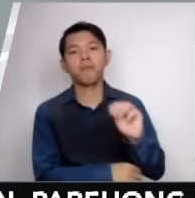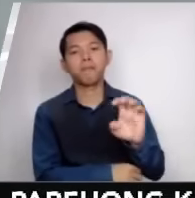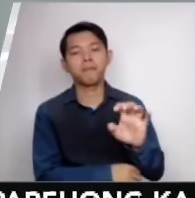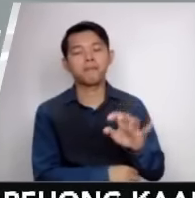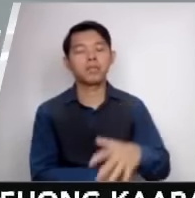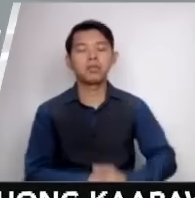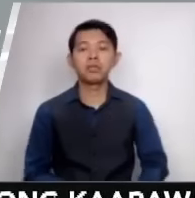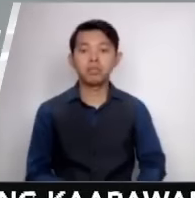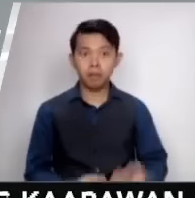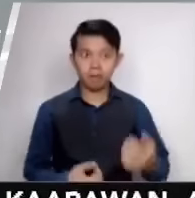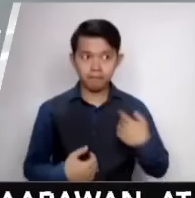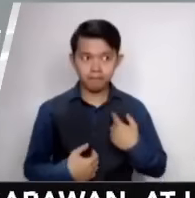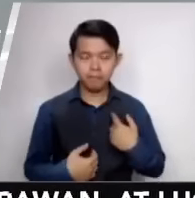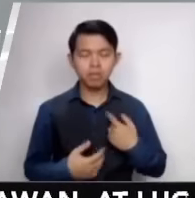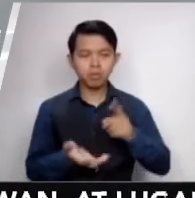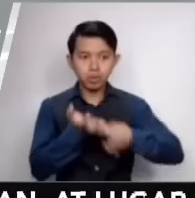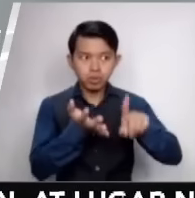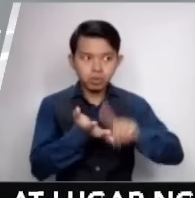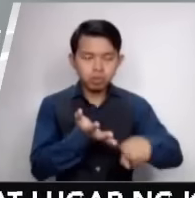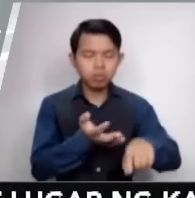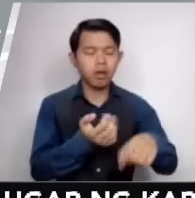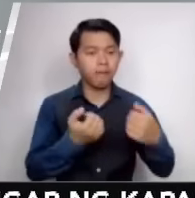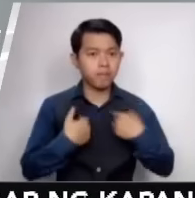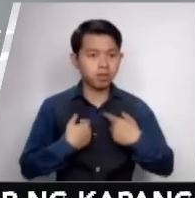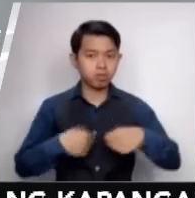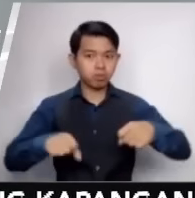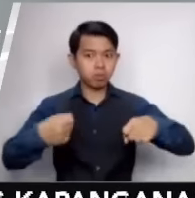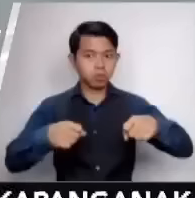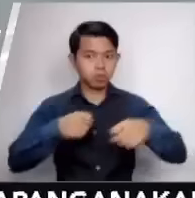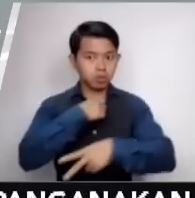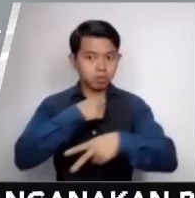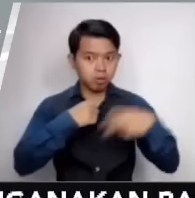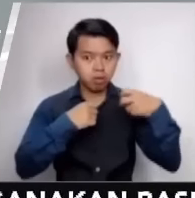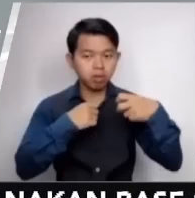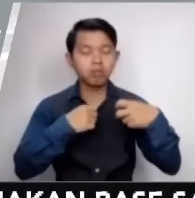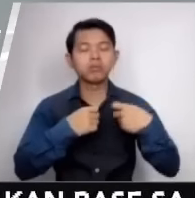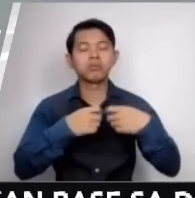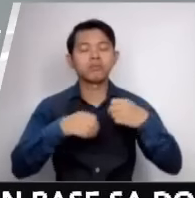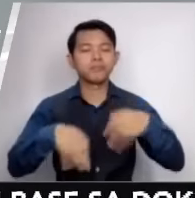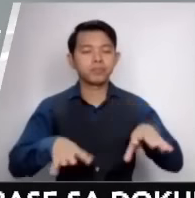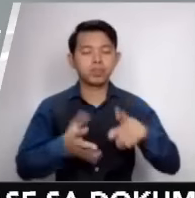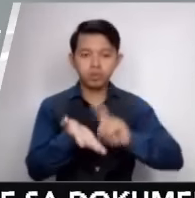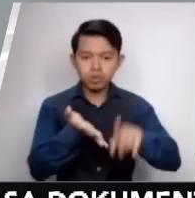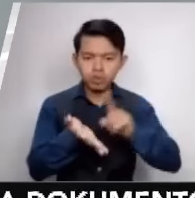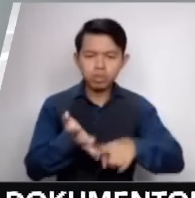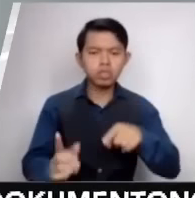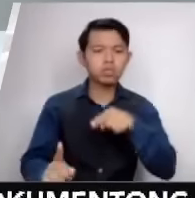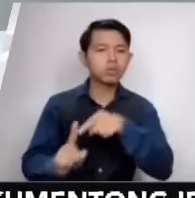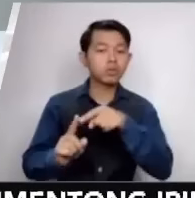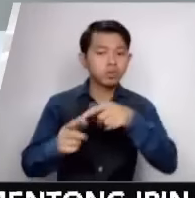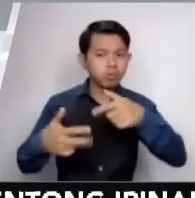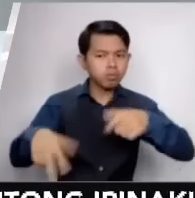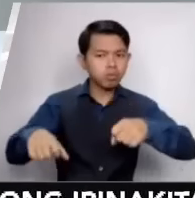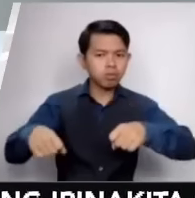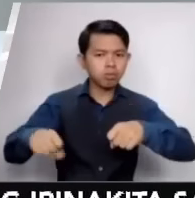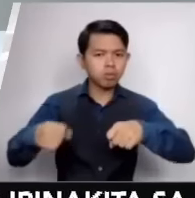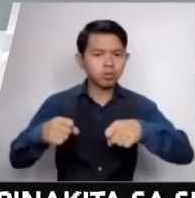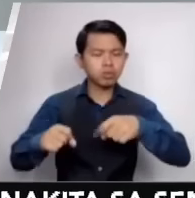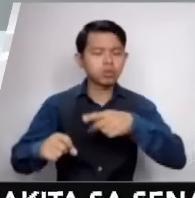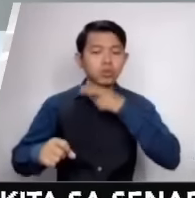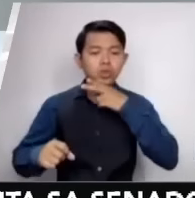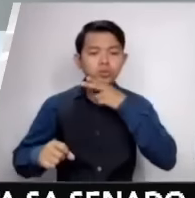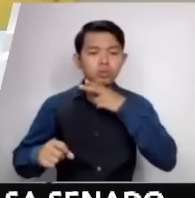na nahawala ng motor. Upon verification sa motor na gamit ng isa sa mga suspect, lumalabas yung motor na yun